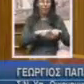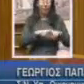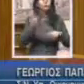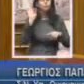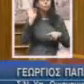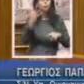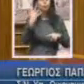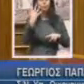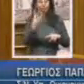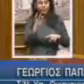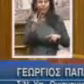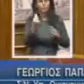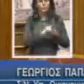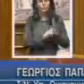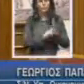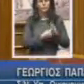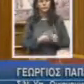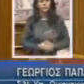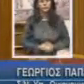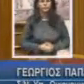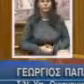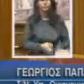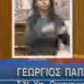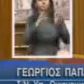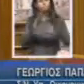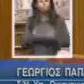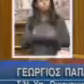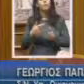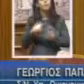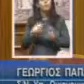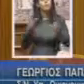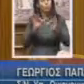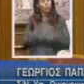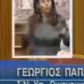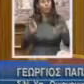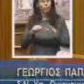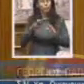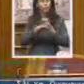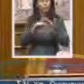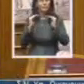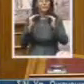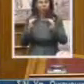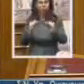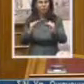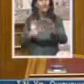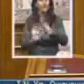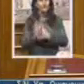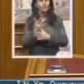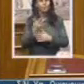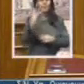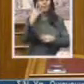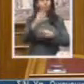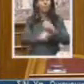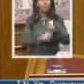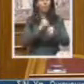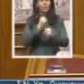μείωσης 4 μονάδων. Την ίδια στιγμή, ετοιμάζουμε το πρόγραμμα σταθερότητας και ανάπτυξης. Το τετραετές